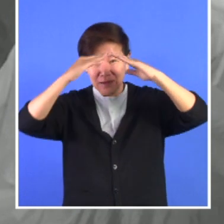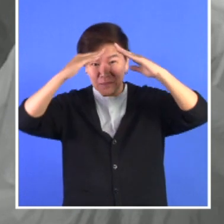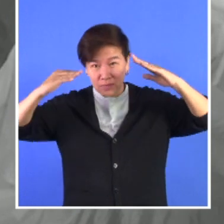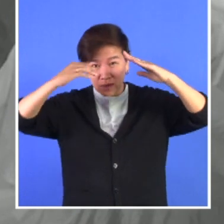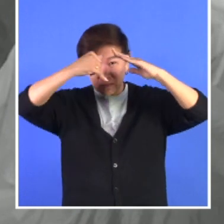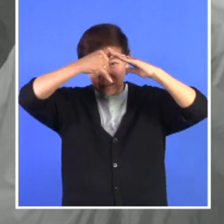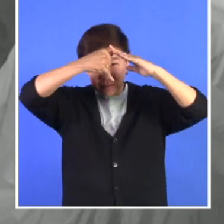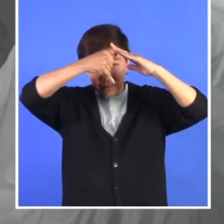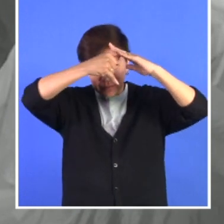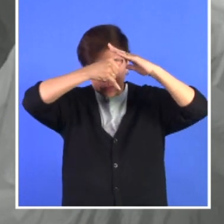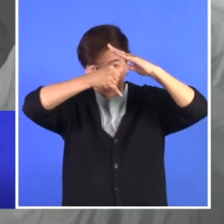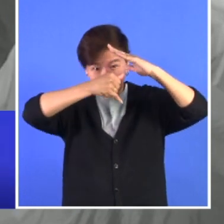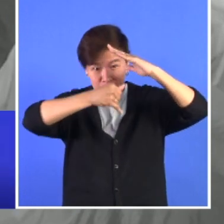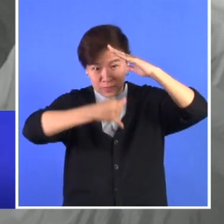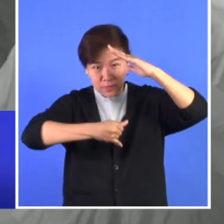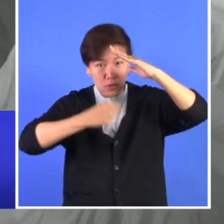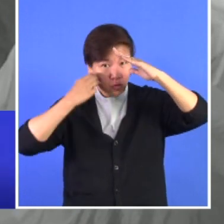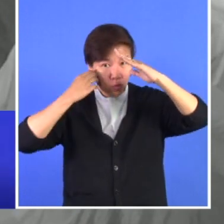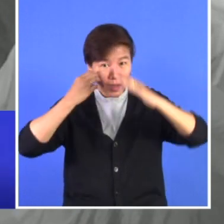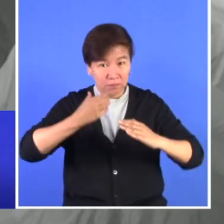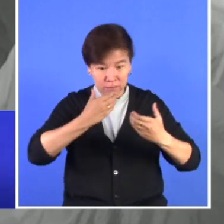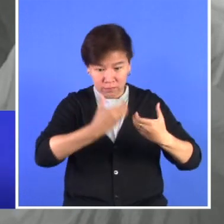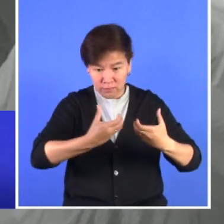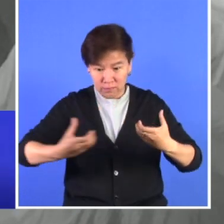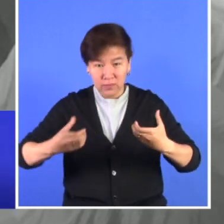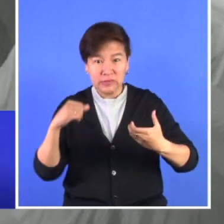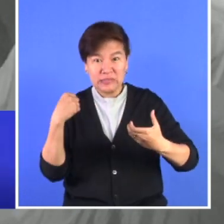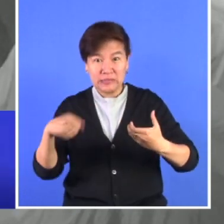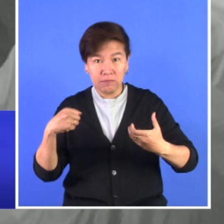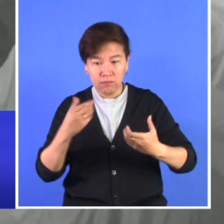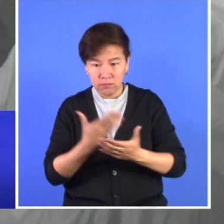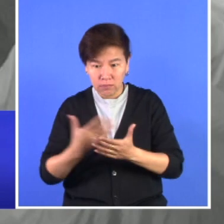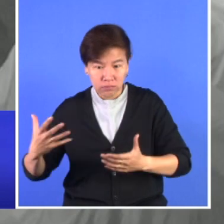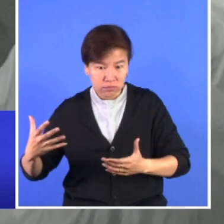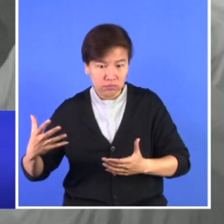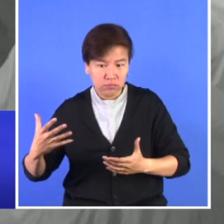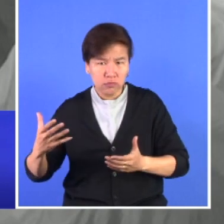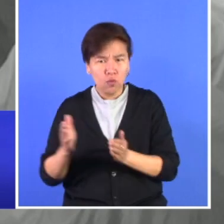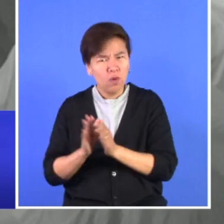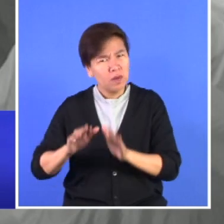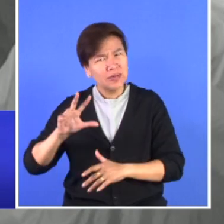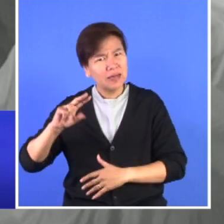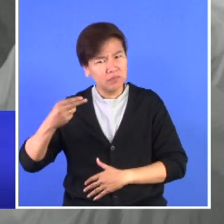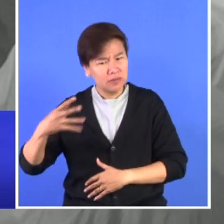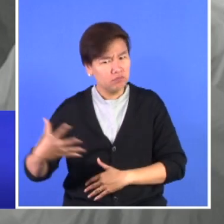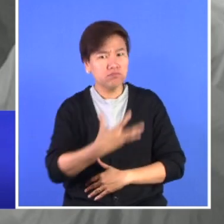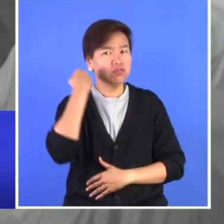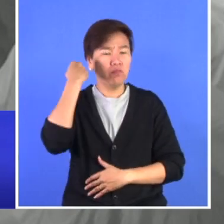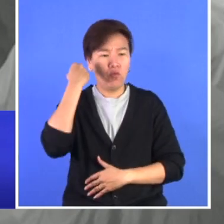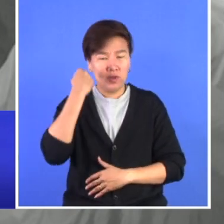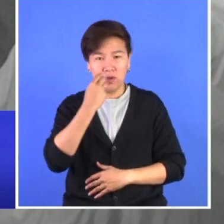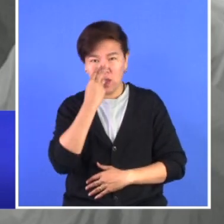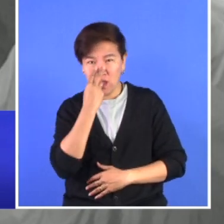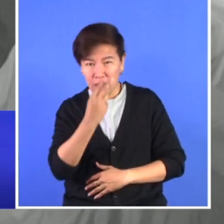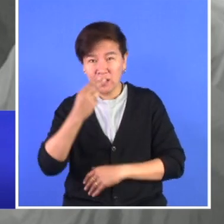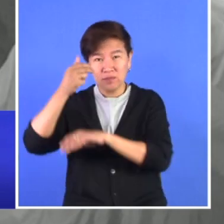10เครื่องมูลค่า 30,000กว่าบาทดูนะกล้องวงจรปิดจับภาพเห็นว่านายคนนี้เดินวนเดินเวียน